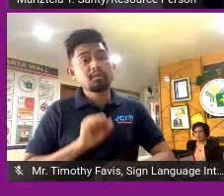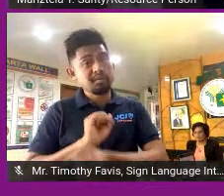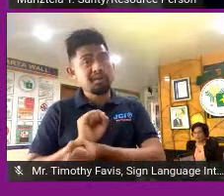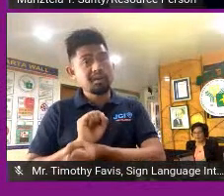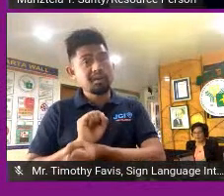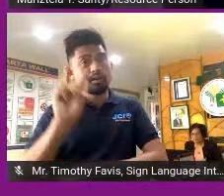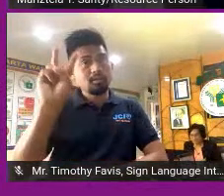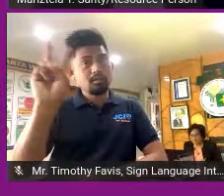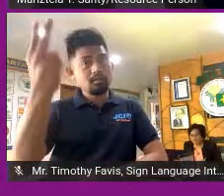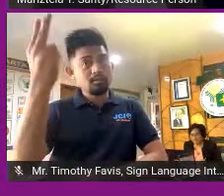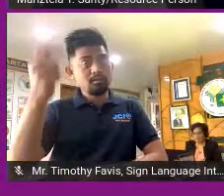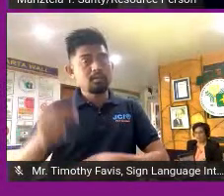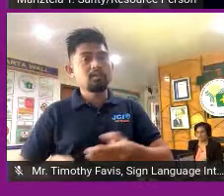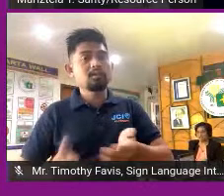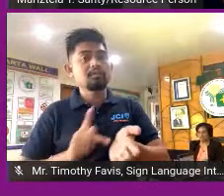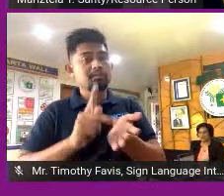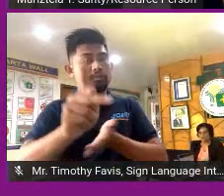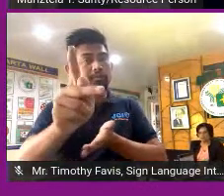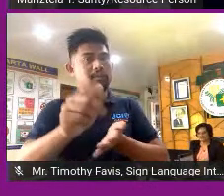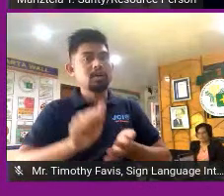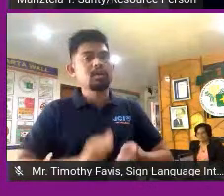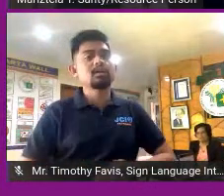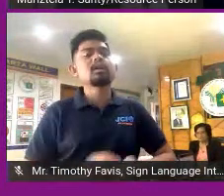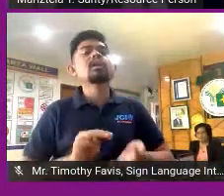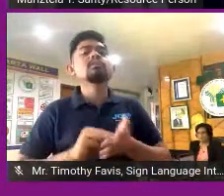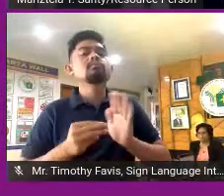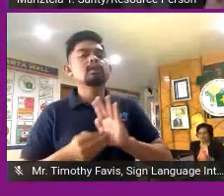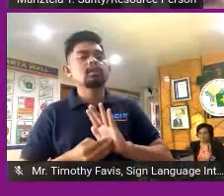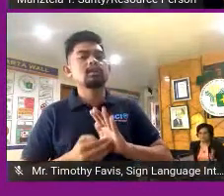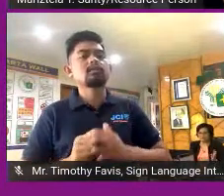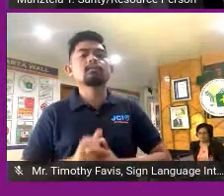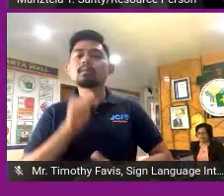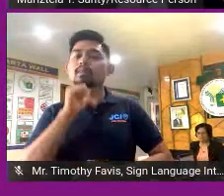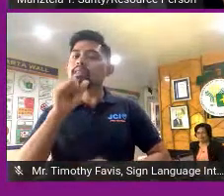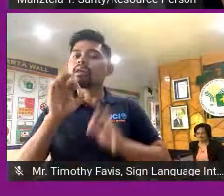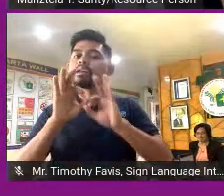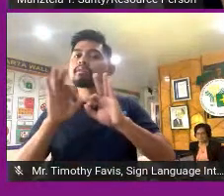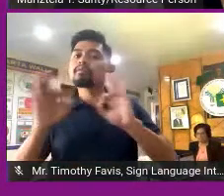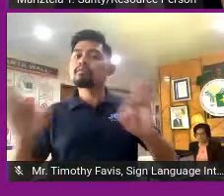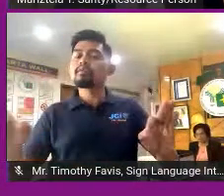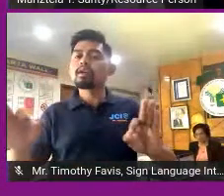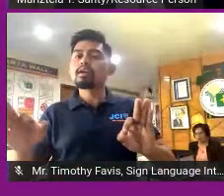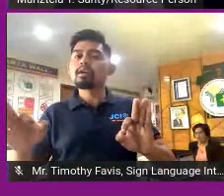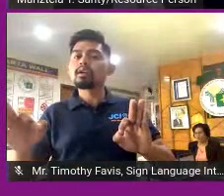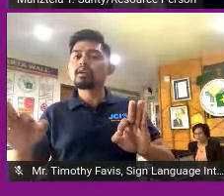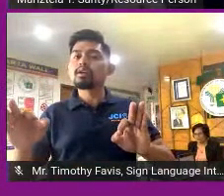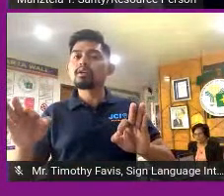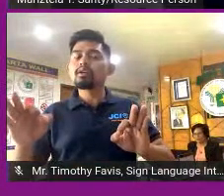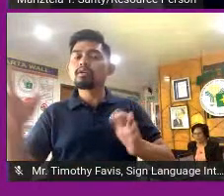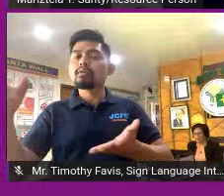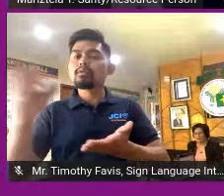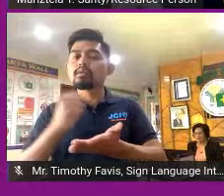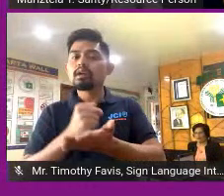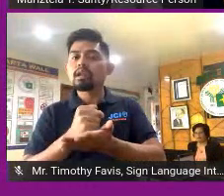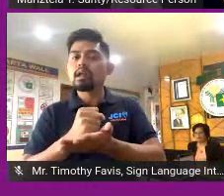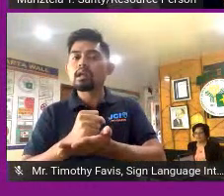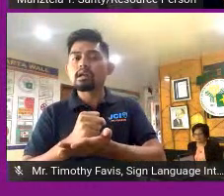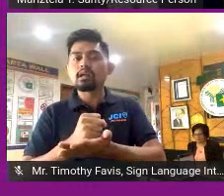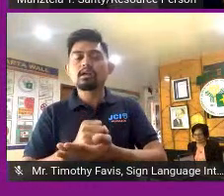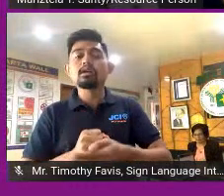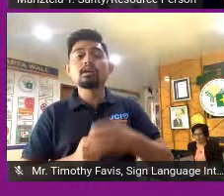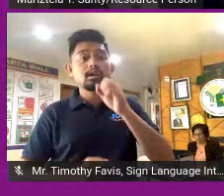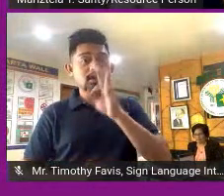of economic marginalization. Ibig sabihin, hindi patas ang pagpapasweldo ng kababaihan